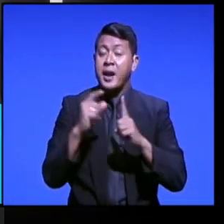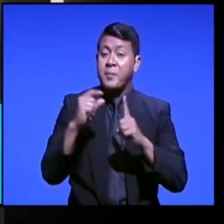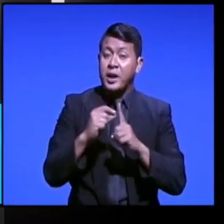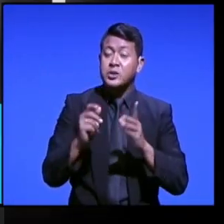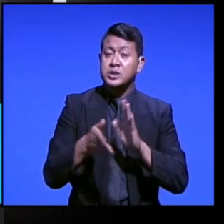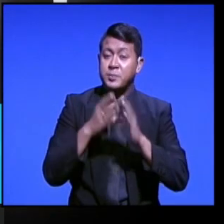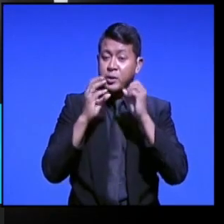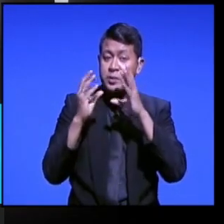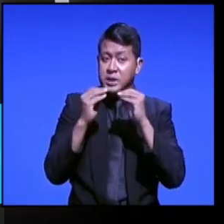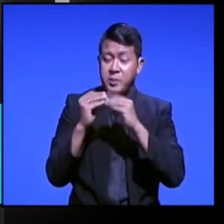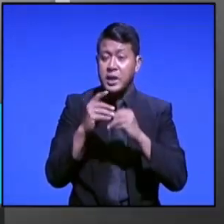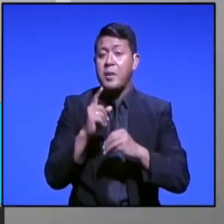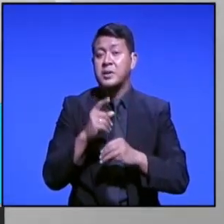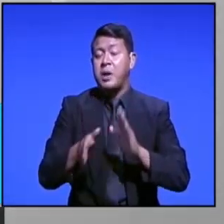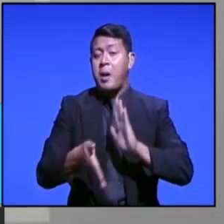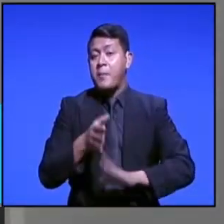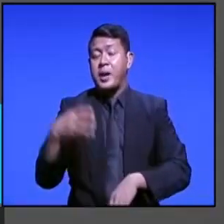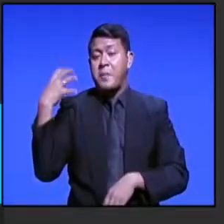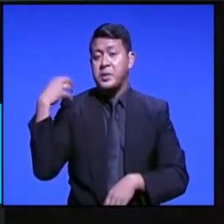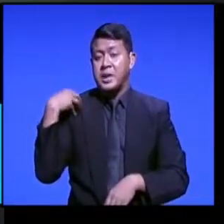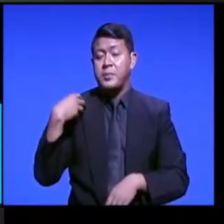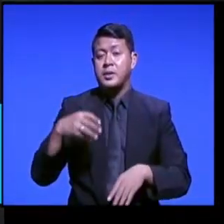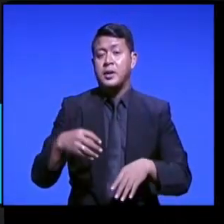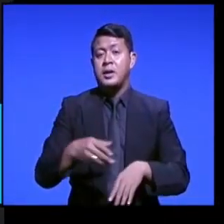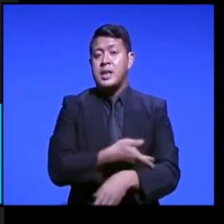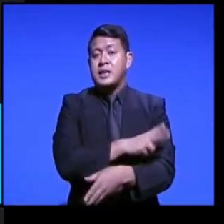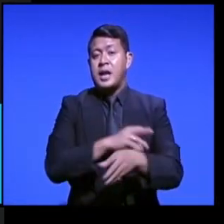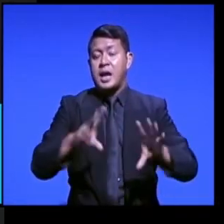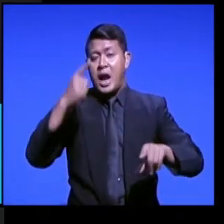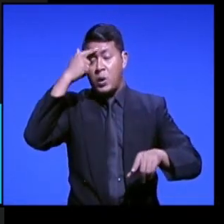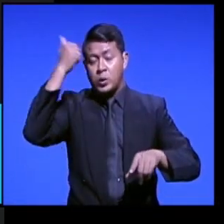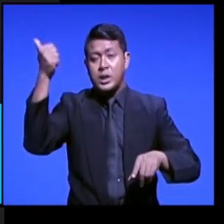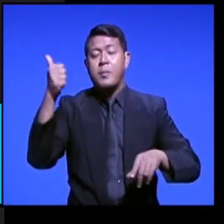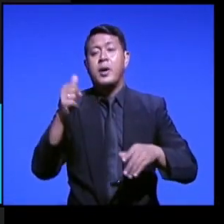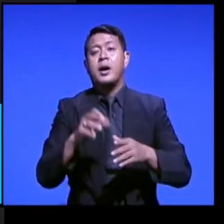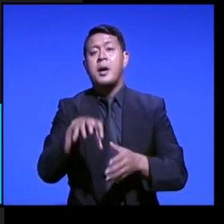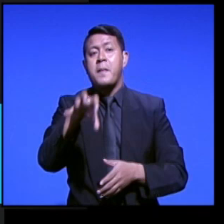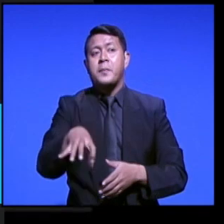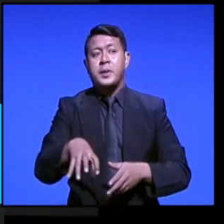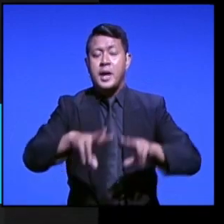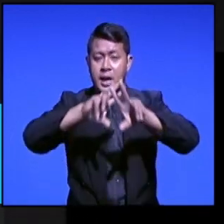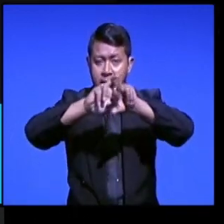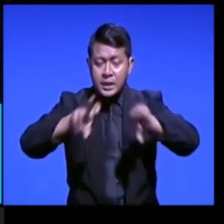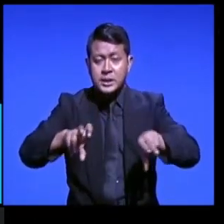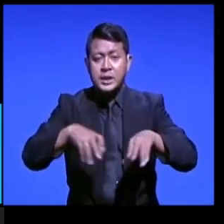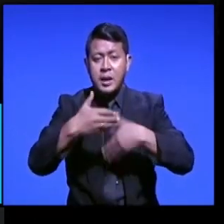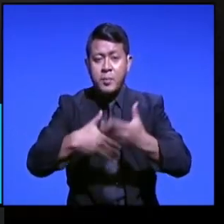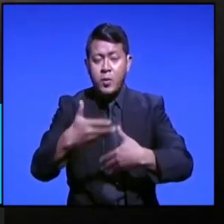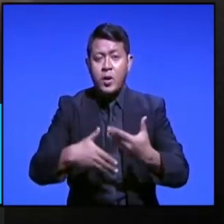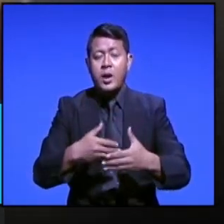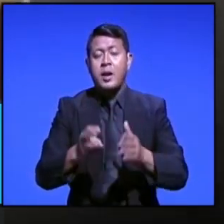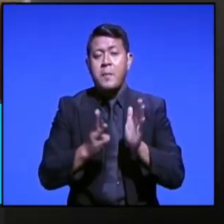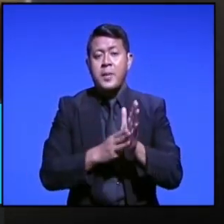sempat menjadi perbincangan karena pernah menjabat sebagai tenaga ahli utama kedeputian 3 bidang kajian dan pengelolaan